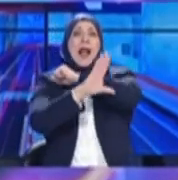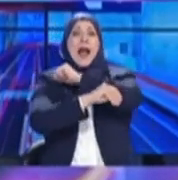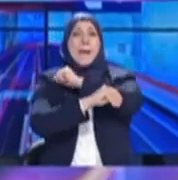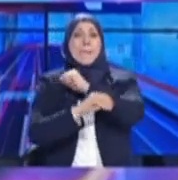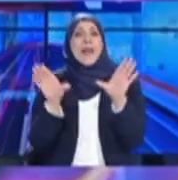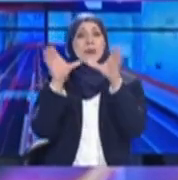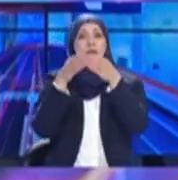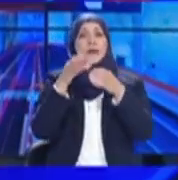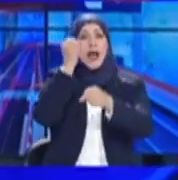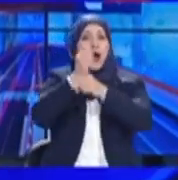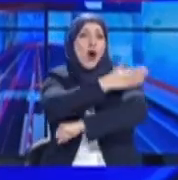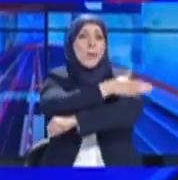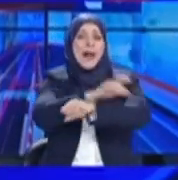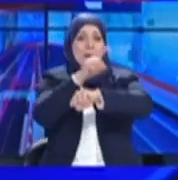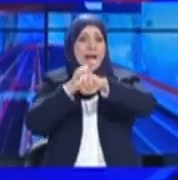محمد